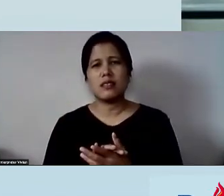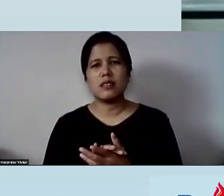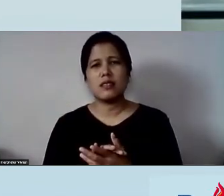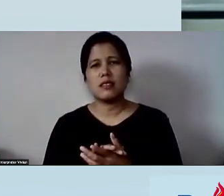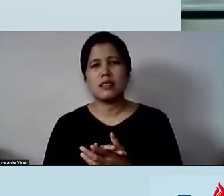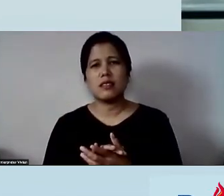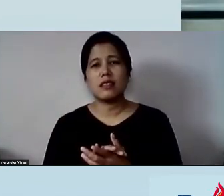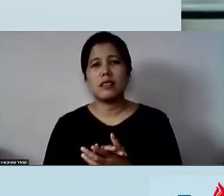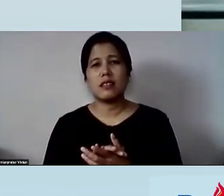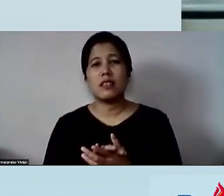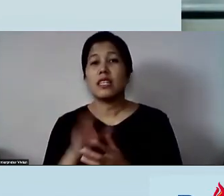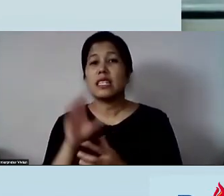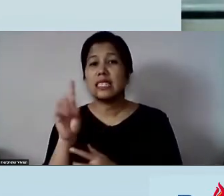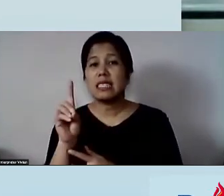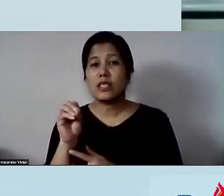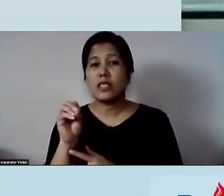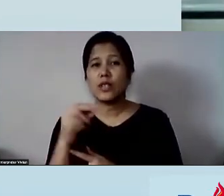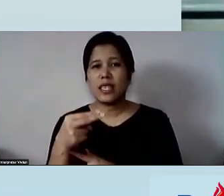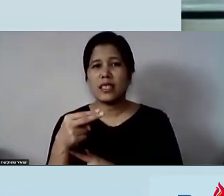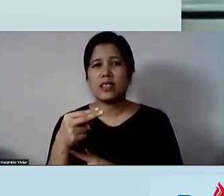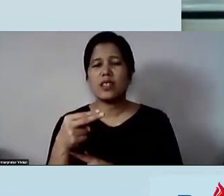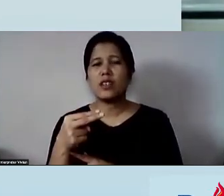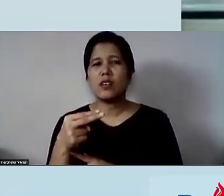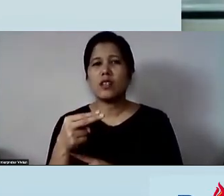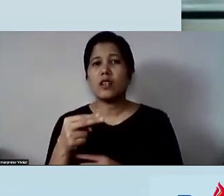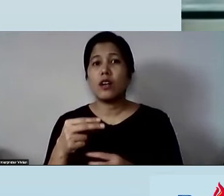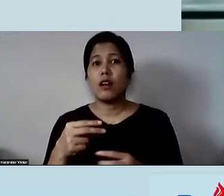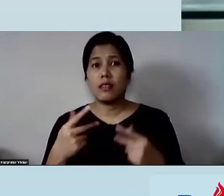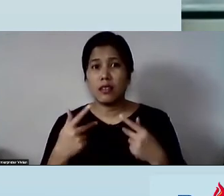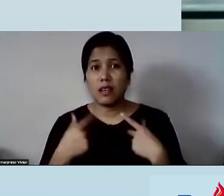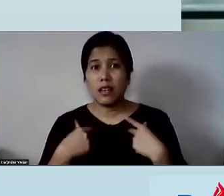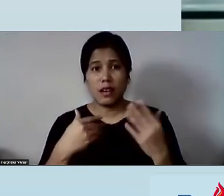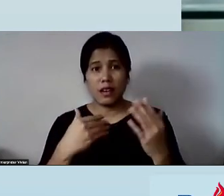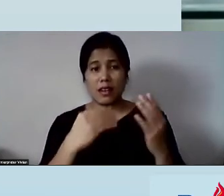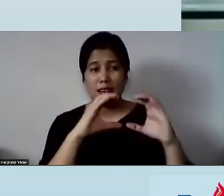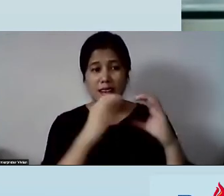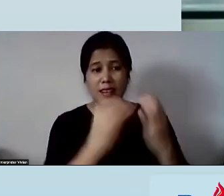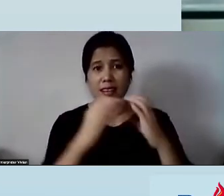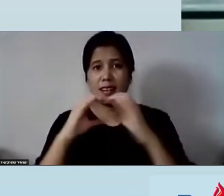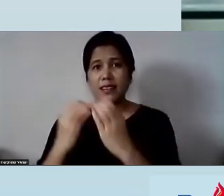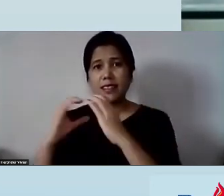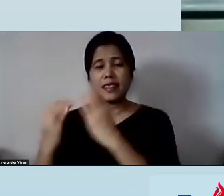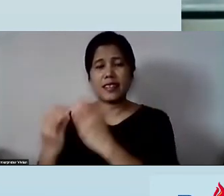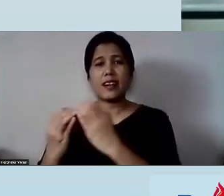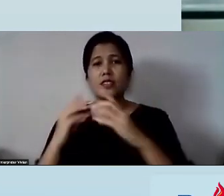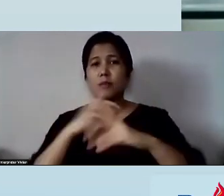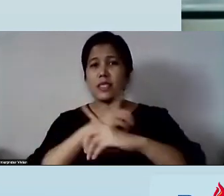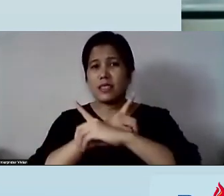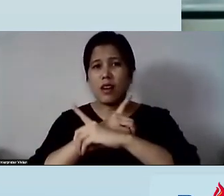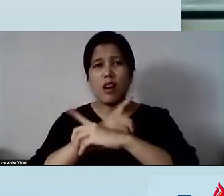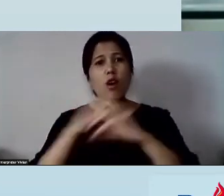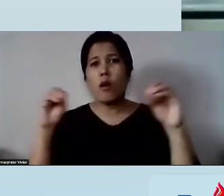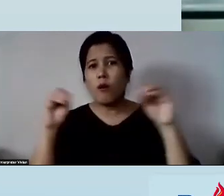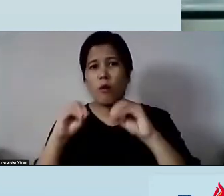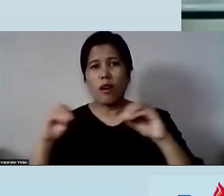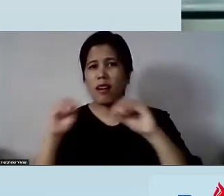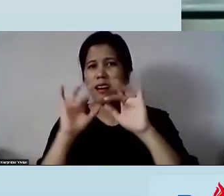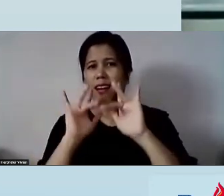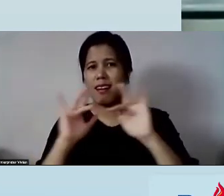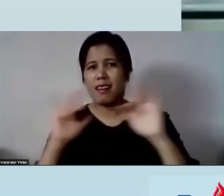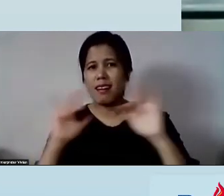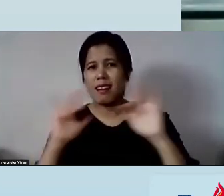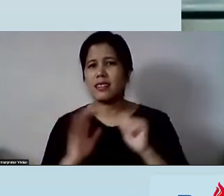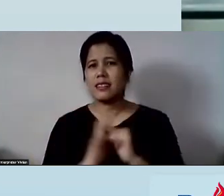the DOH to fast track yung pag-categorize ng mga disabilities natin. Kasi wala po talaga yan dyan eh. Kahit sino